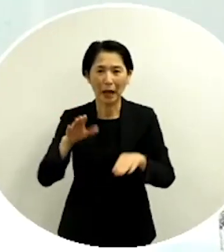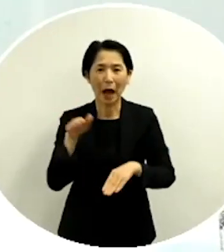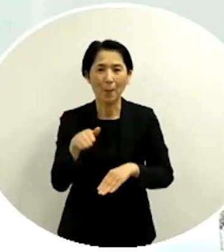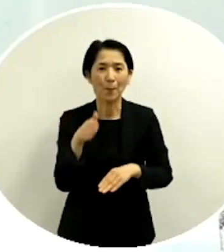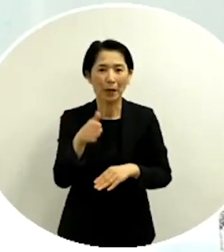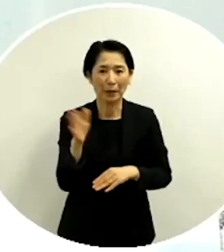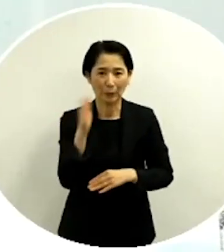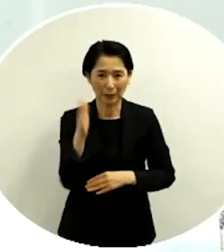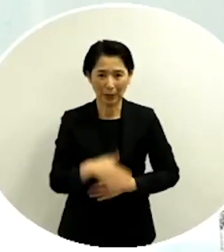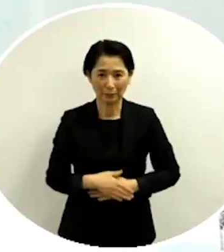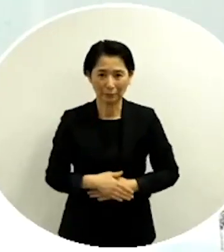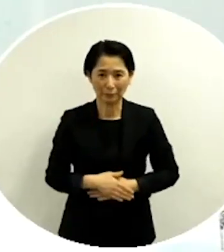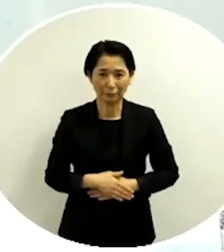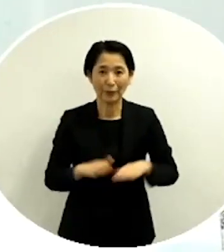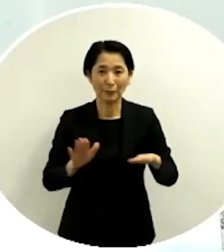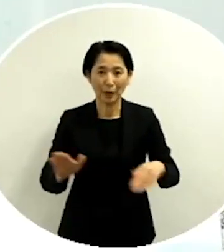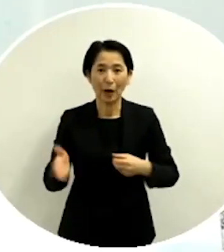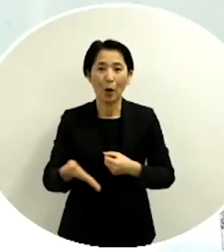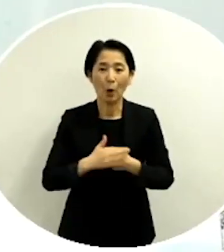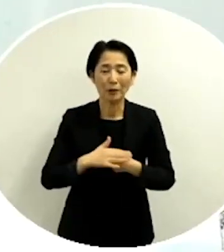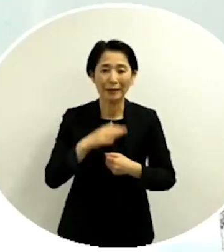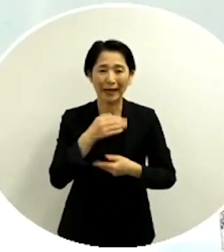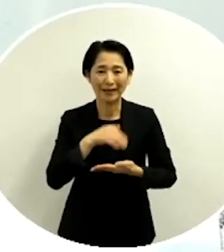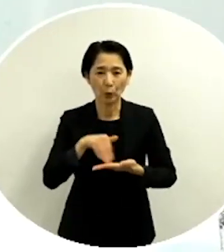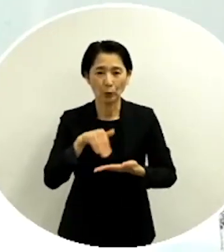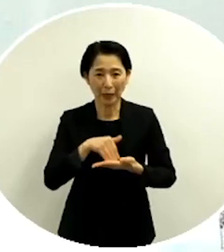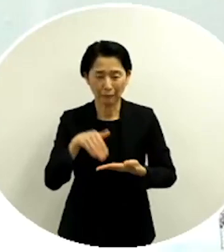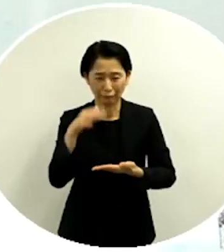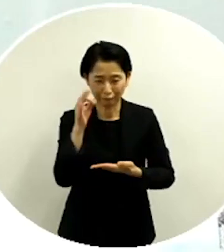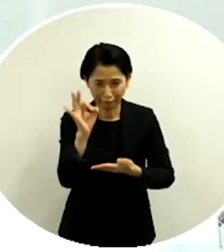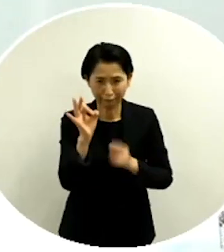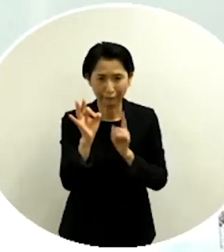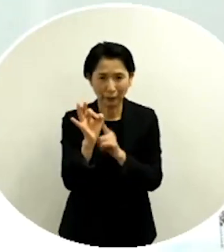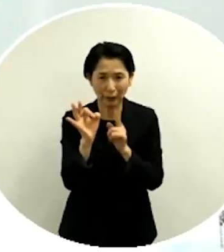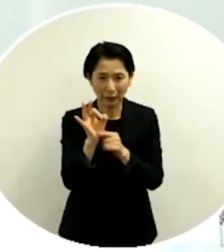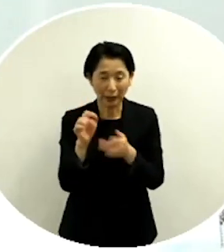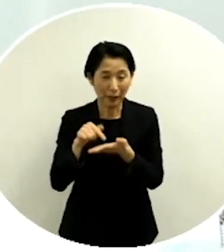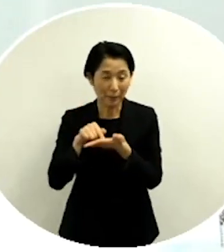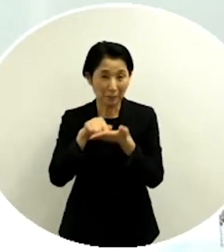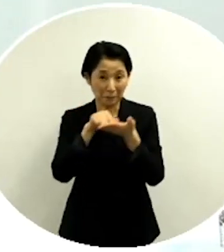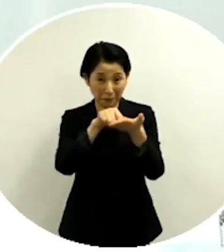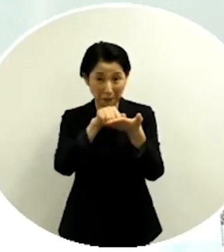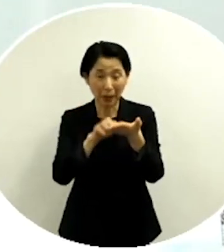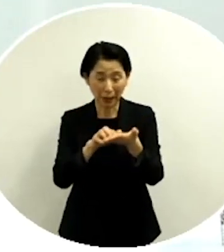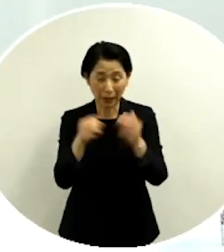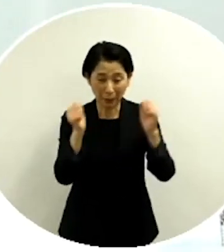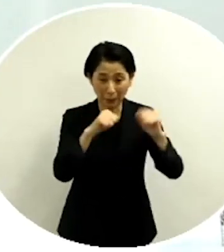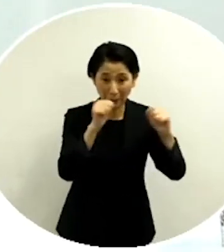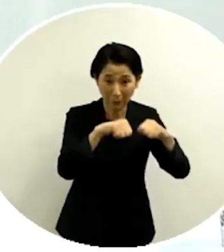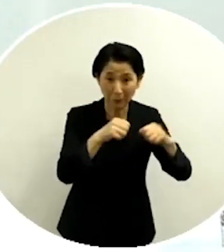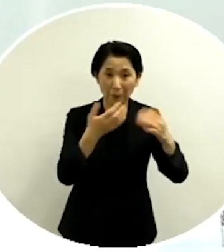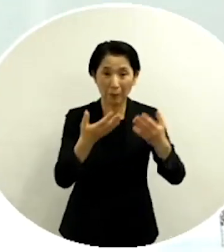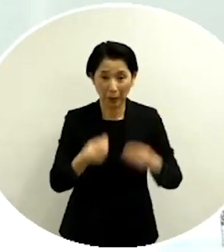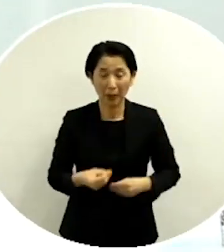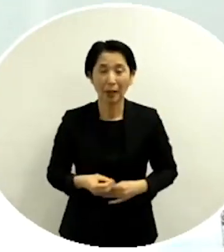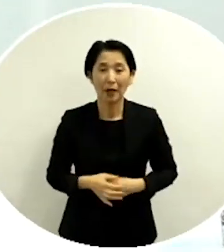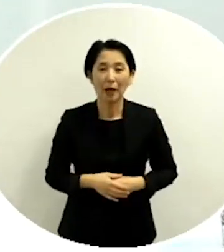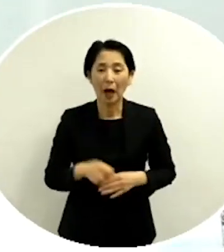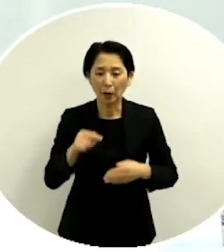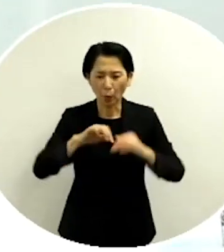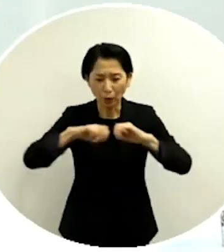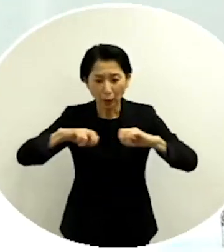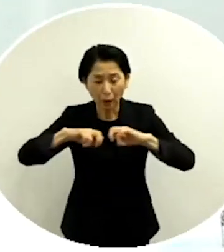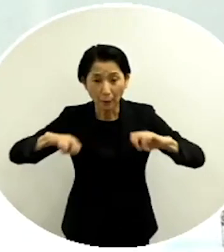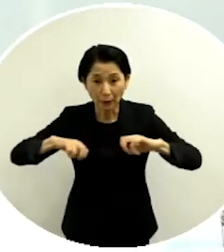今回まあ補正予算これが成立をいた成立じゃない提出されましたけ閣議決定されましたけれどもあの